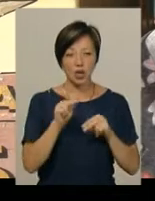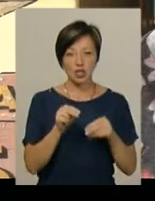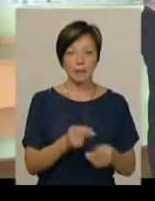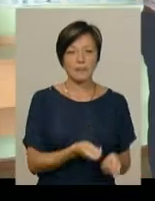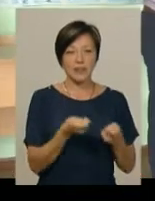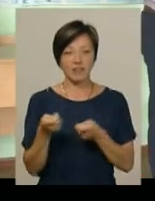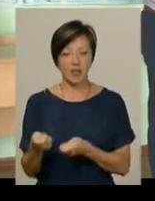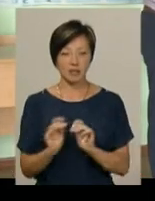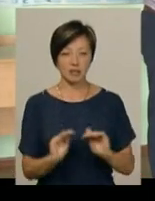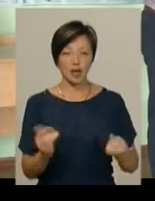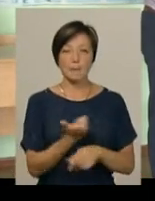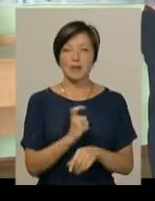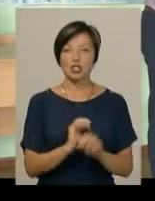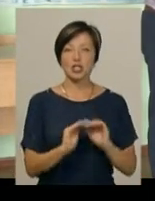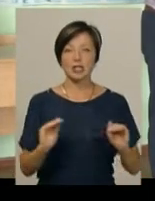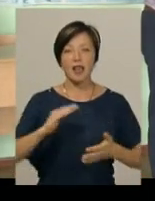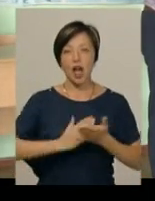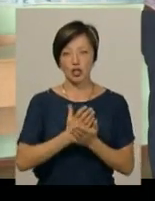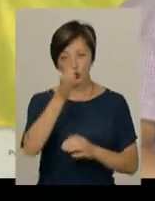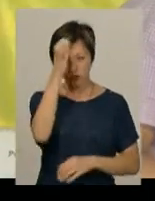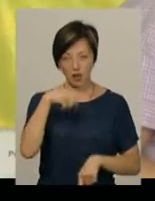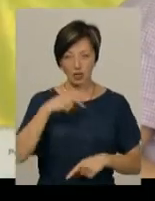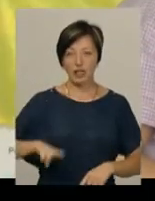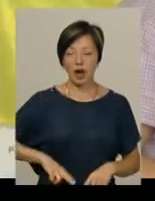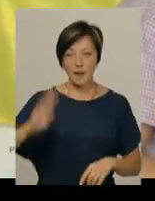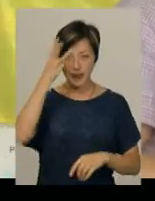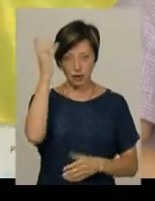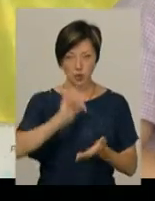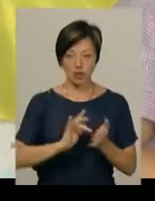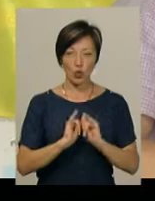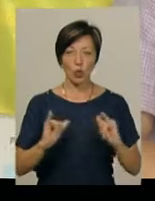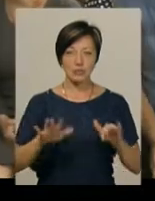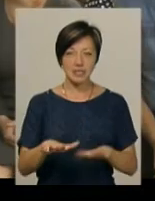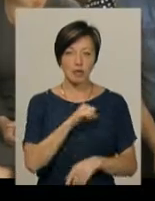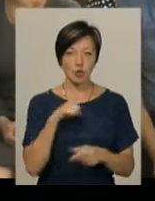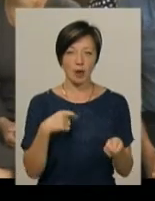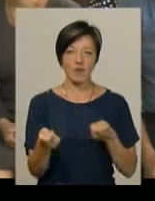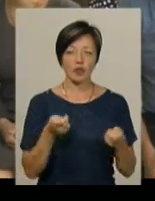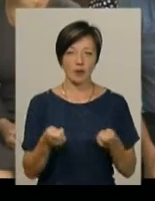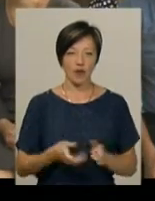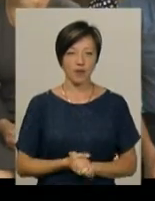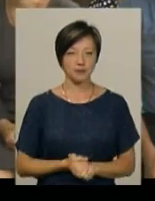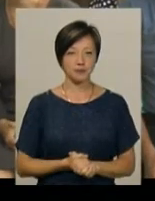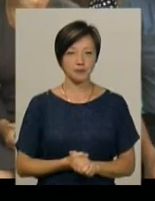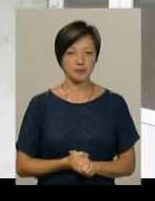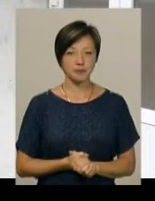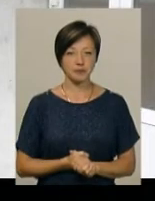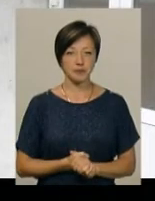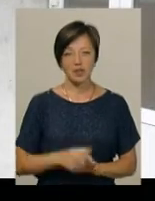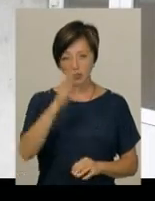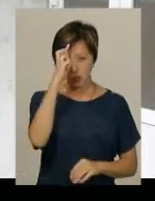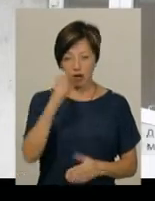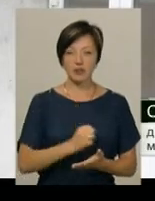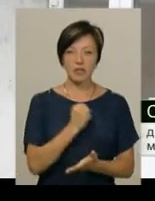підвезення. Більше учнів, якісніша освіта, так каже директор Хмельницького центру розвитку місцевого самоврядування Сергій Яцковський.